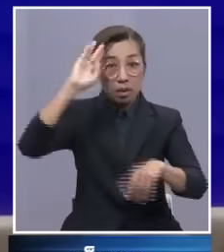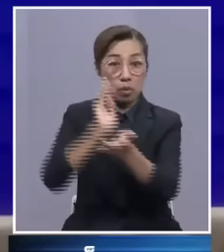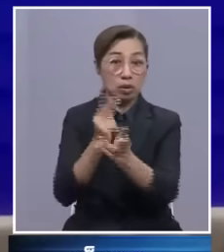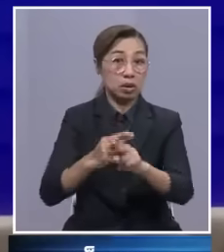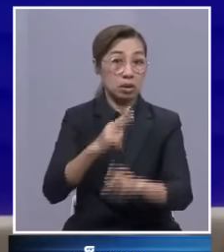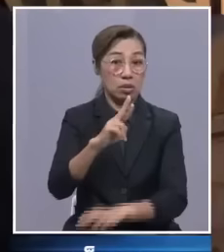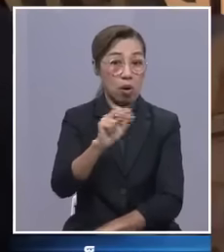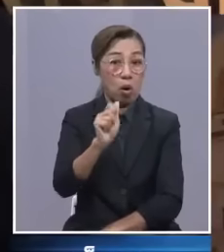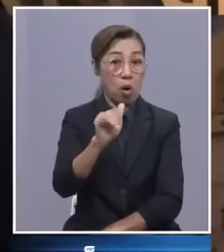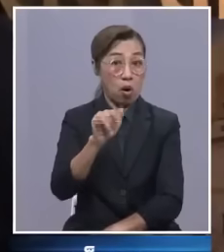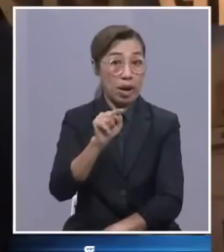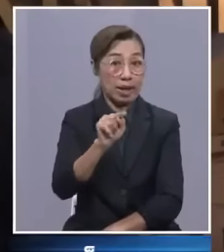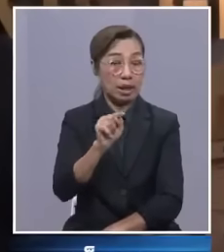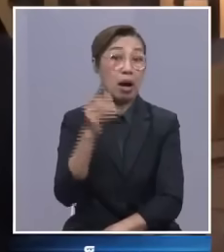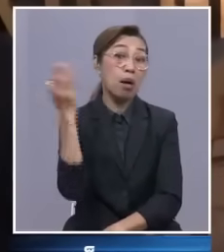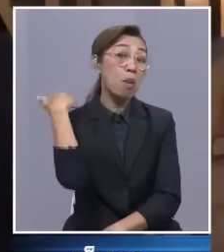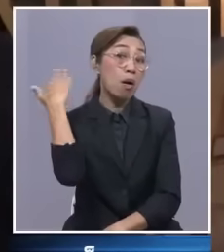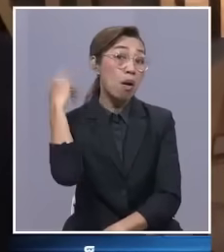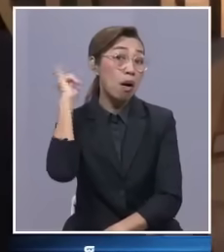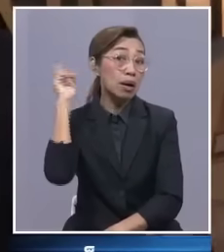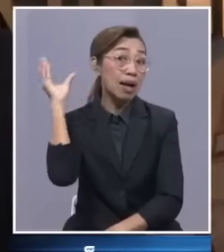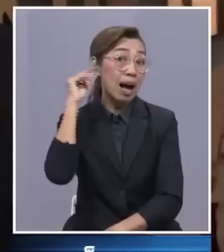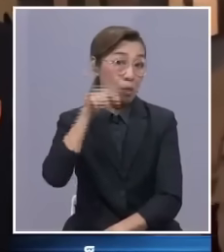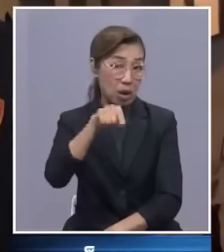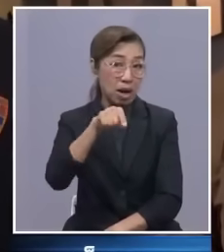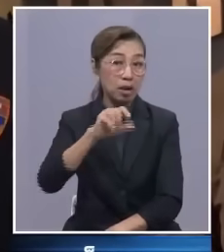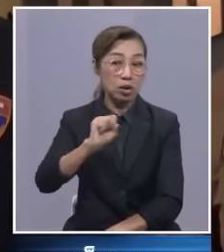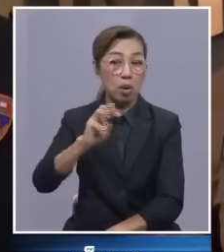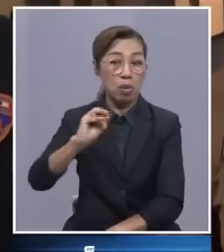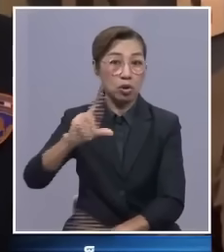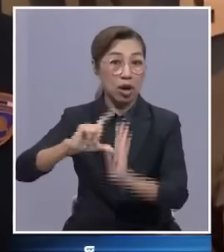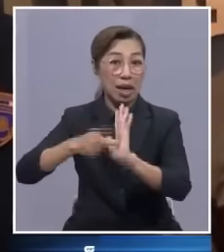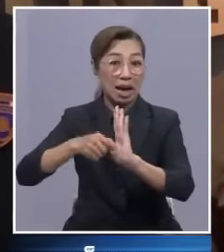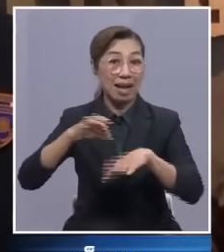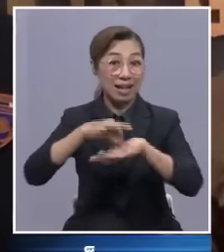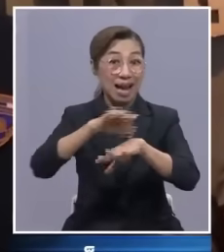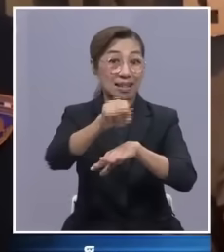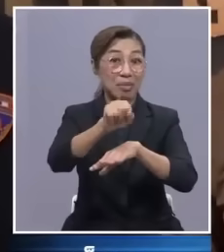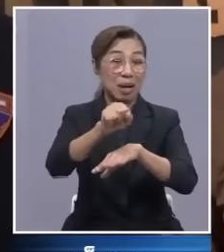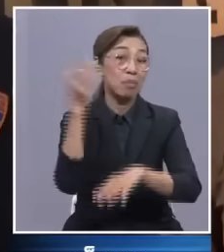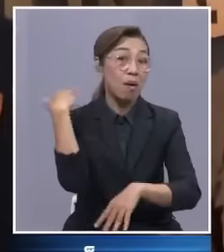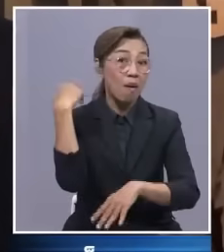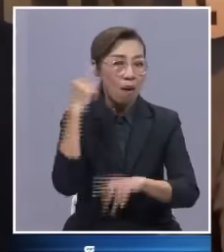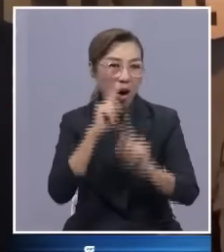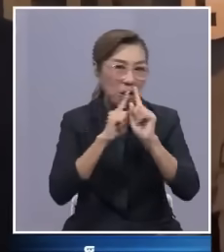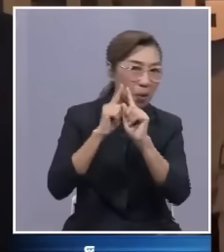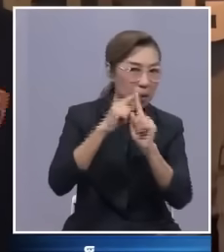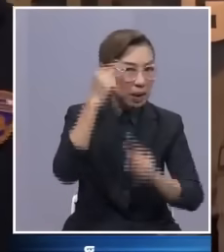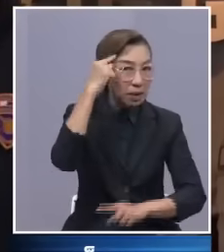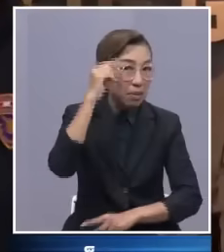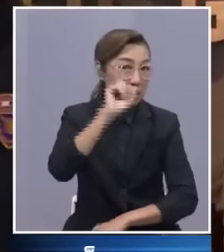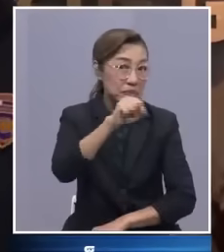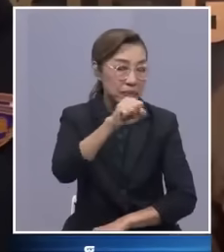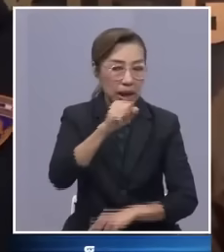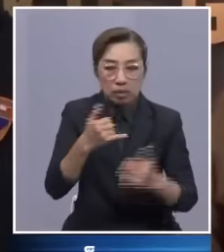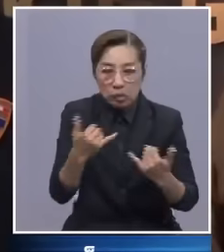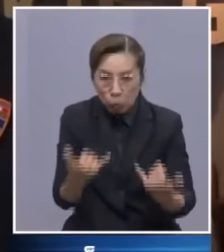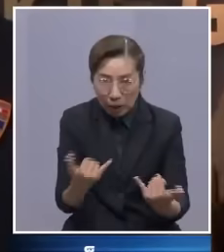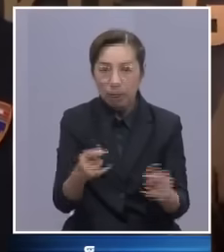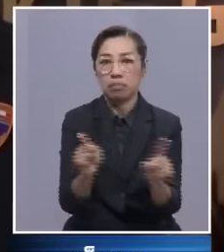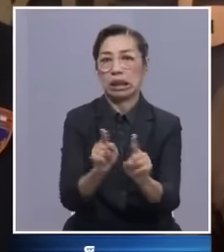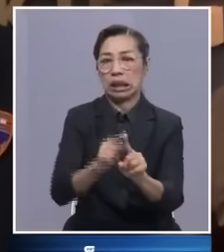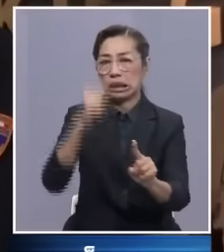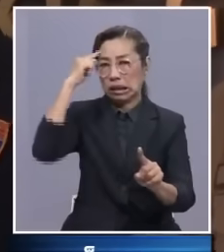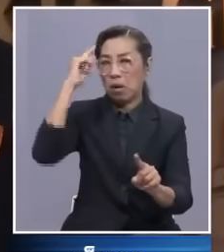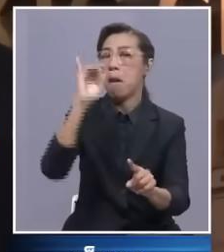จน์นะครับกระแสมาตอนนั้นแล้วล่าสุดกระแสก็ยิ่งมาตอนนี้วันนี้ก็เลยจับตาว่าน่าจะเป็นชื่อนี้นะครับถ้าเกิดเคาะออกม